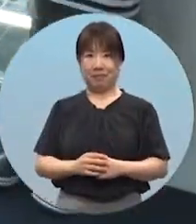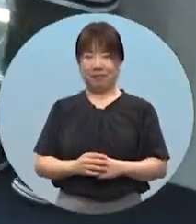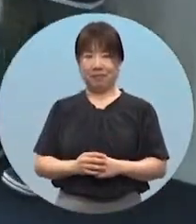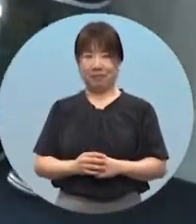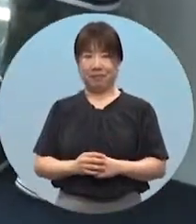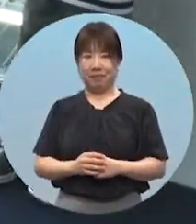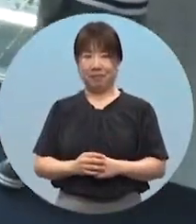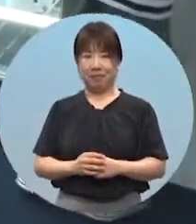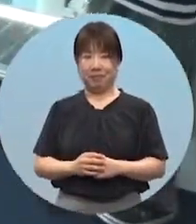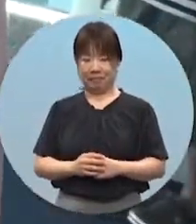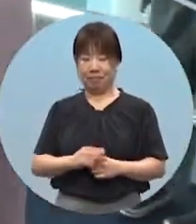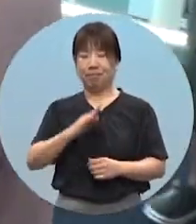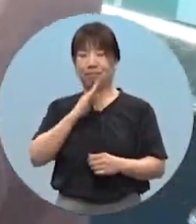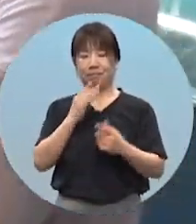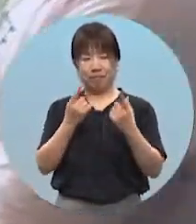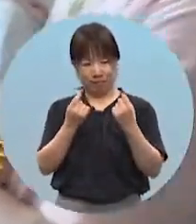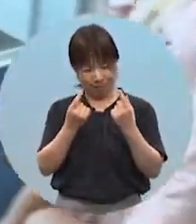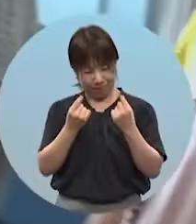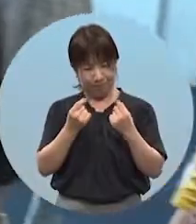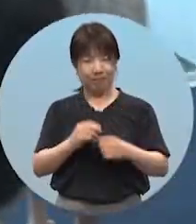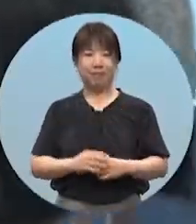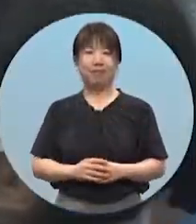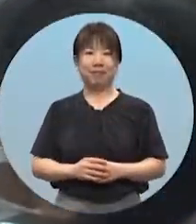下見たら 隙間から下が見えるのが怖いよね。